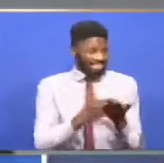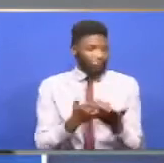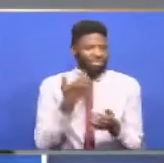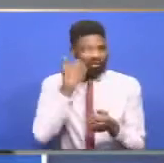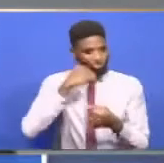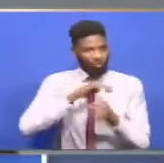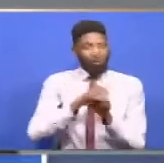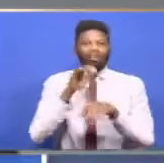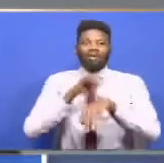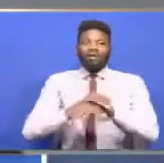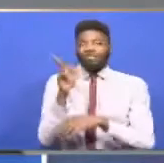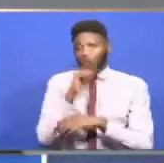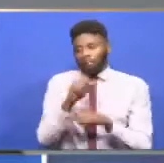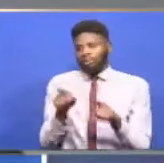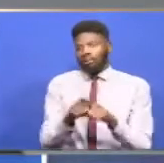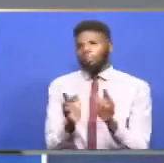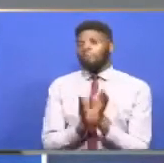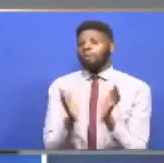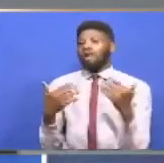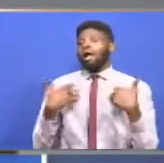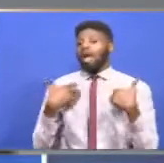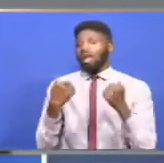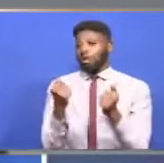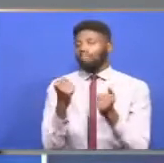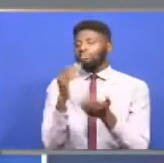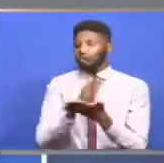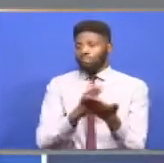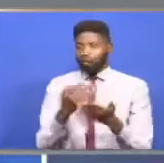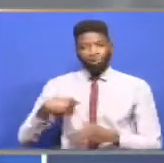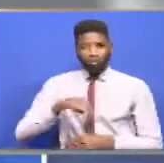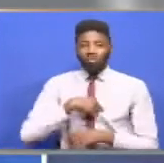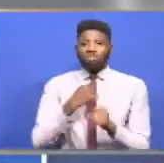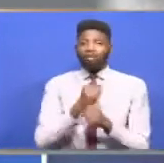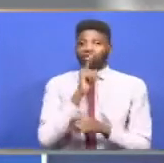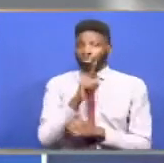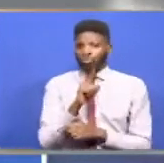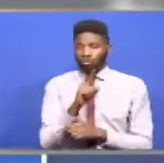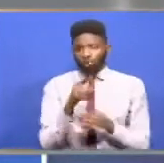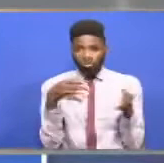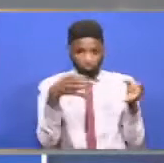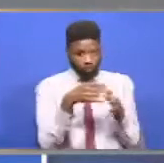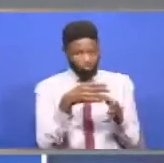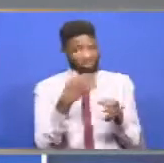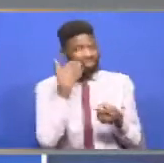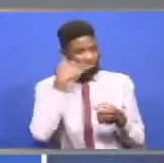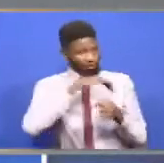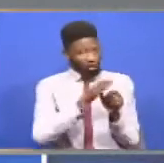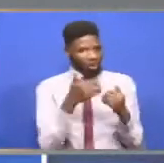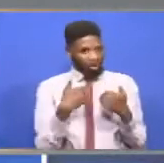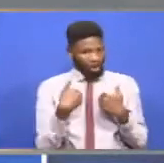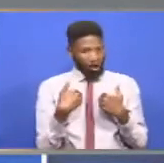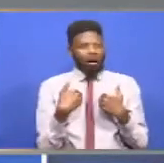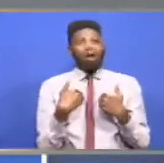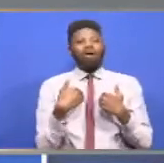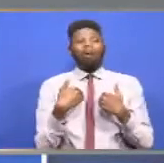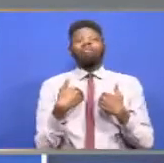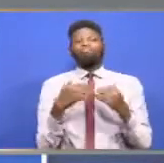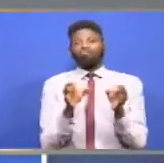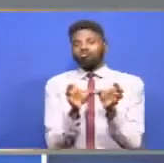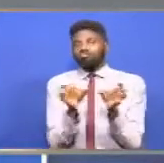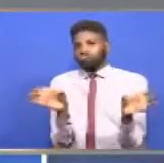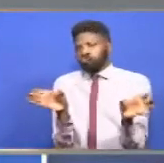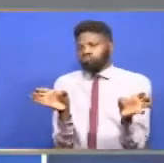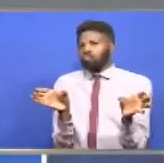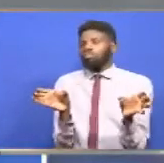a public health department we had to make sure we isolate the positive ones from those who are negative. So we